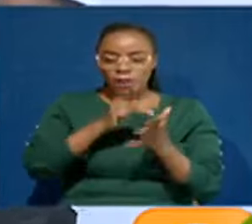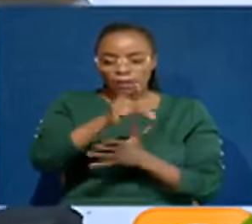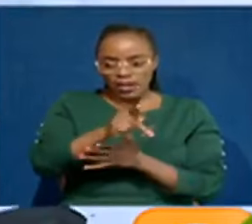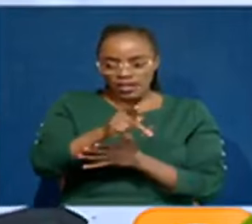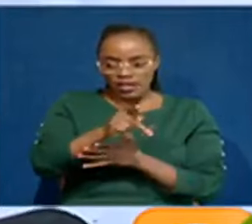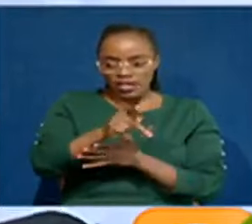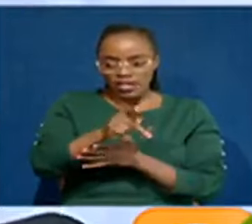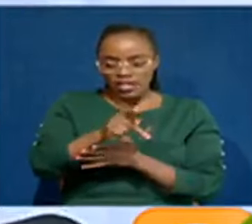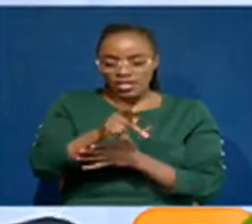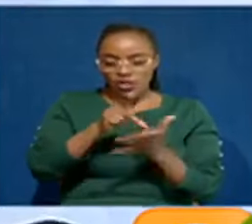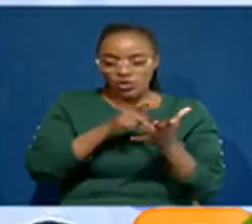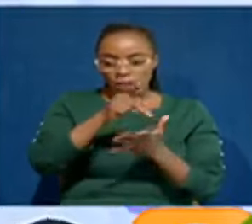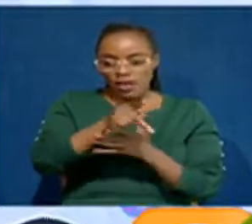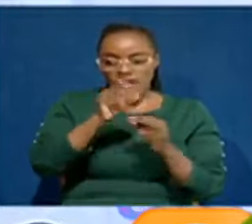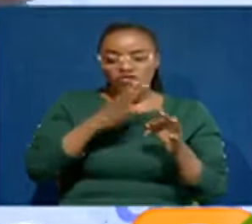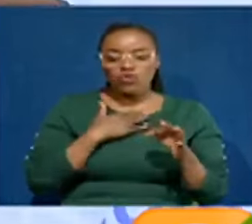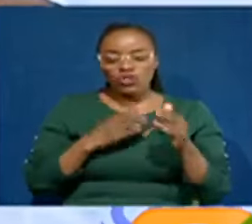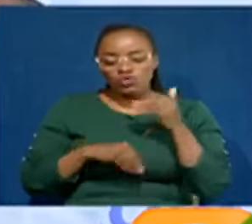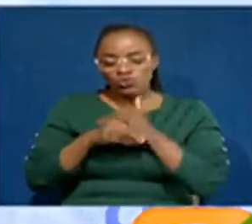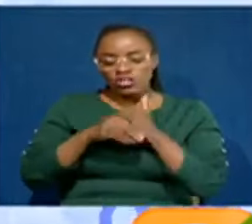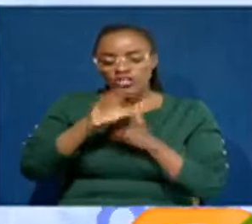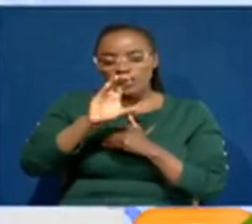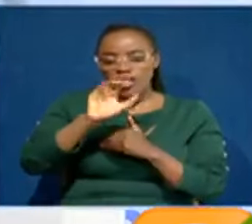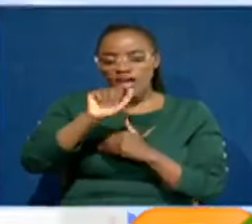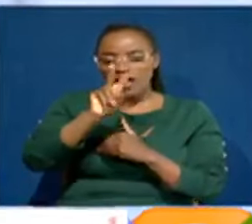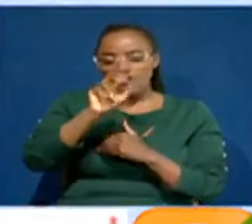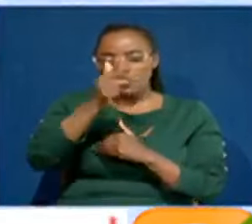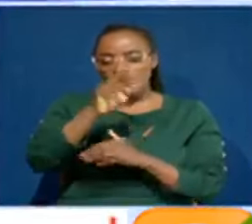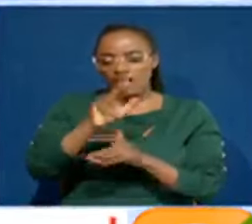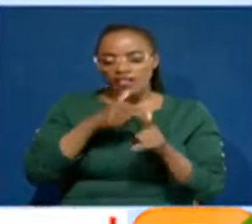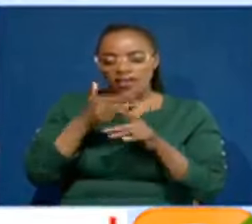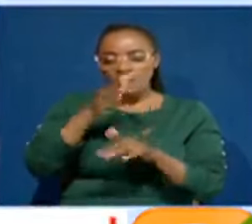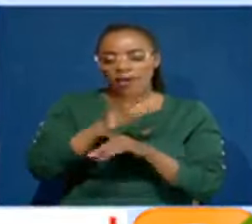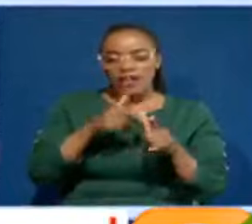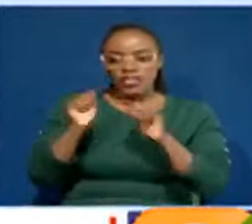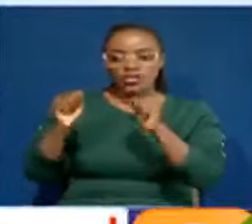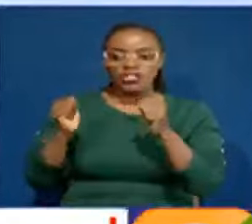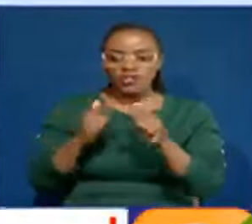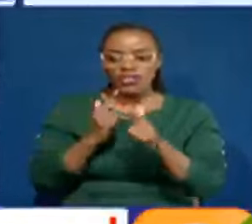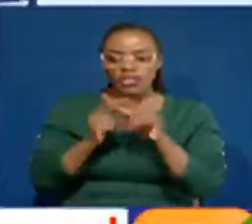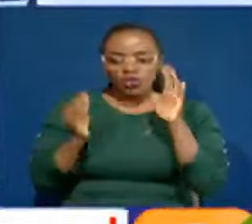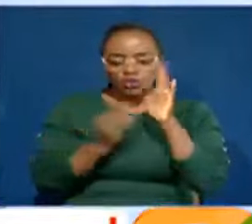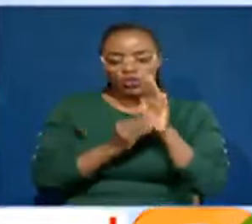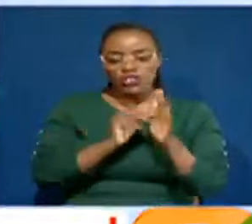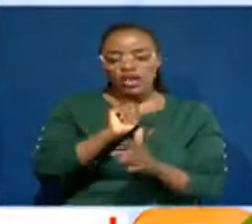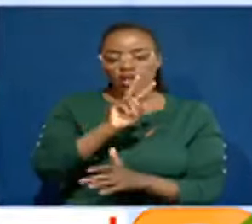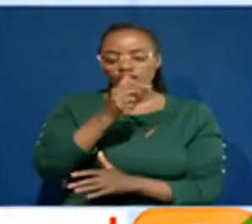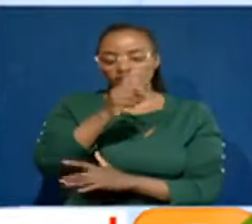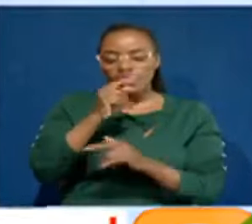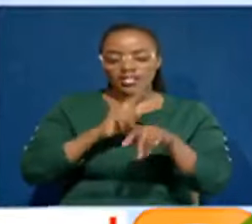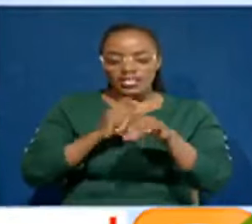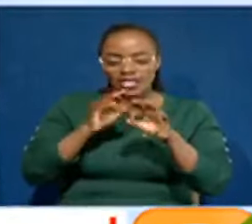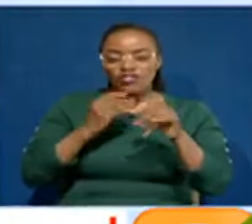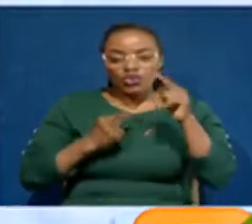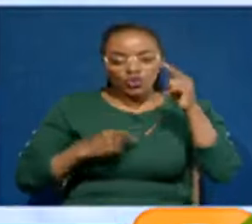Una buy chips, sababu kuna ukitaka kuweka kwa Avieta una buy, ukitaka kurudisha kwa wallet una sell. Unaweka kwa Avieta unacheza, ukikula kama